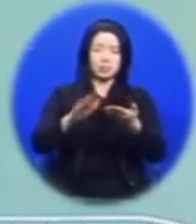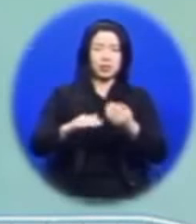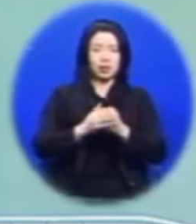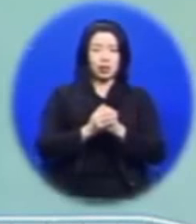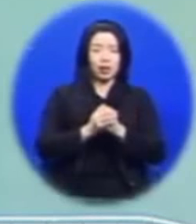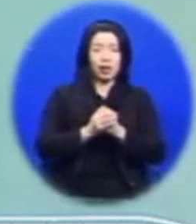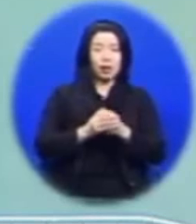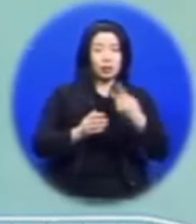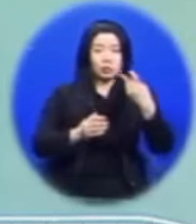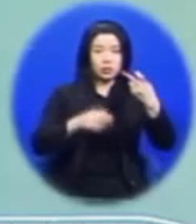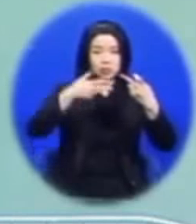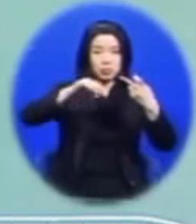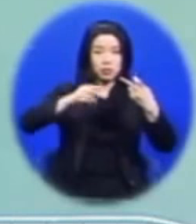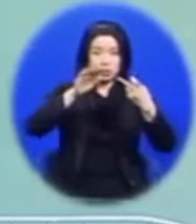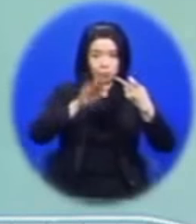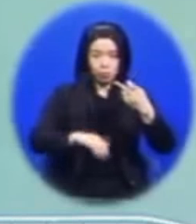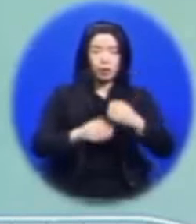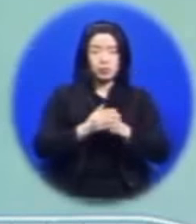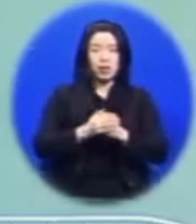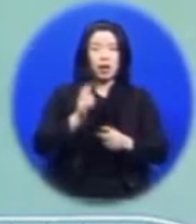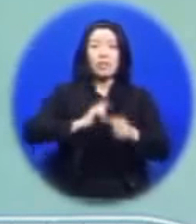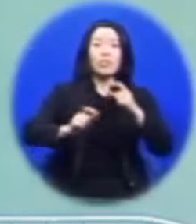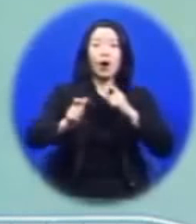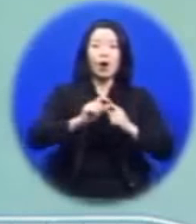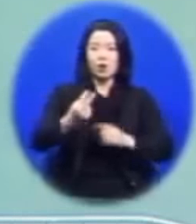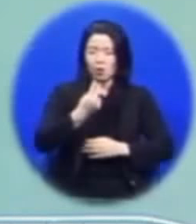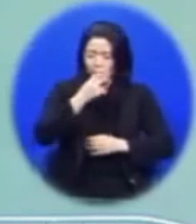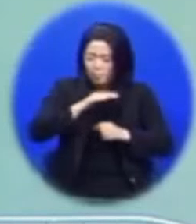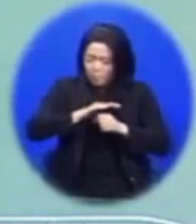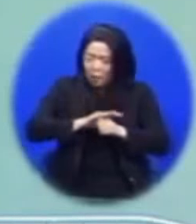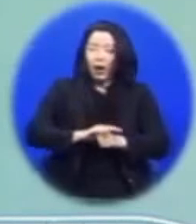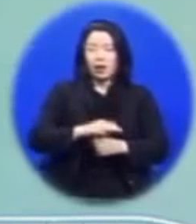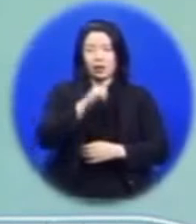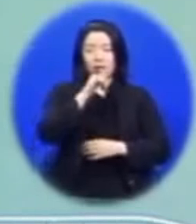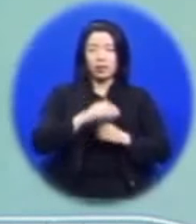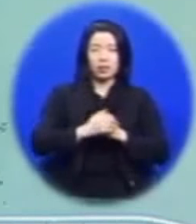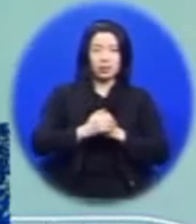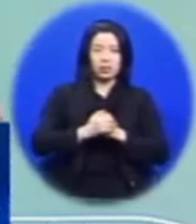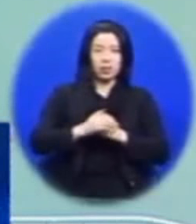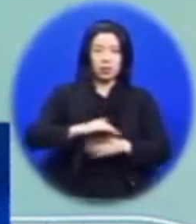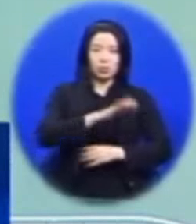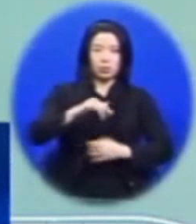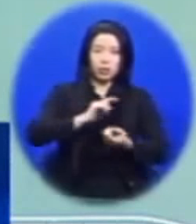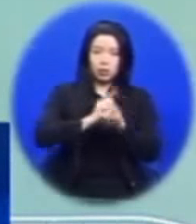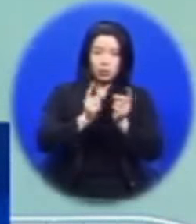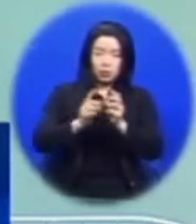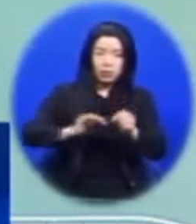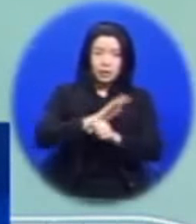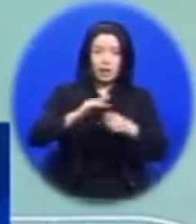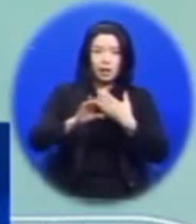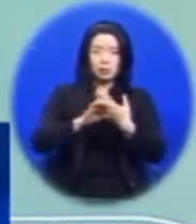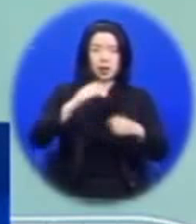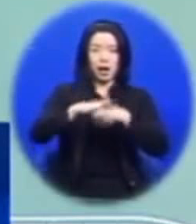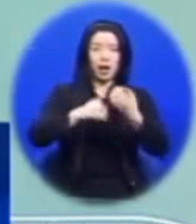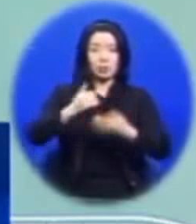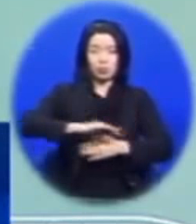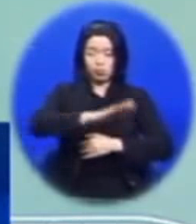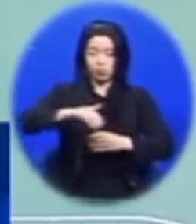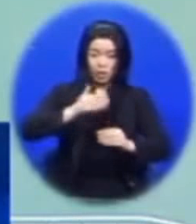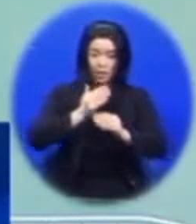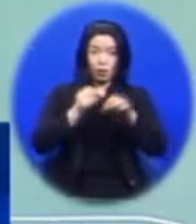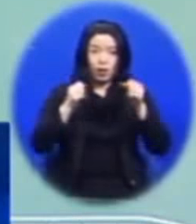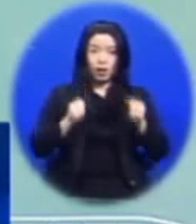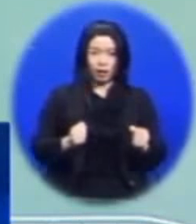12절 내려가면 더 숨이 맡깁니다 12절 우리가 서로 사랑하면 하나님이 우리의 가운데